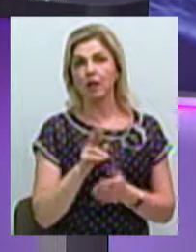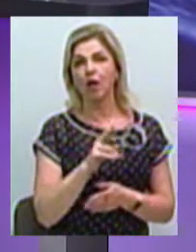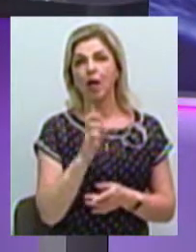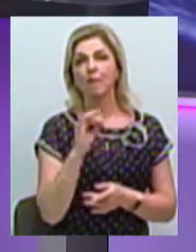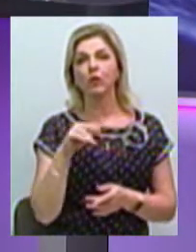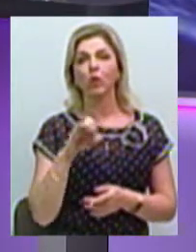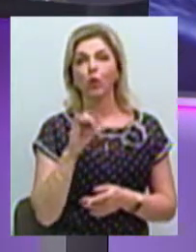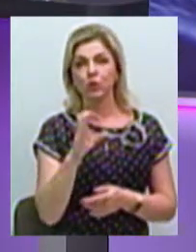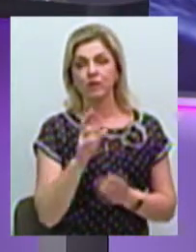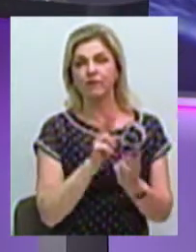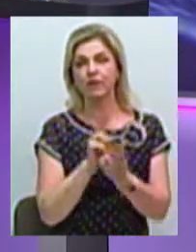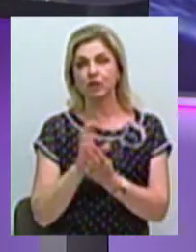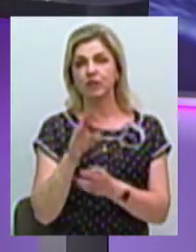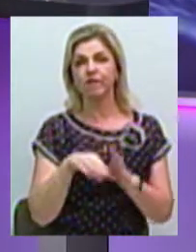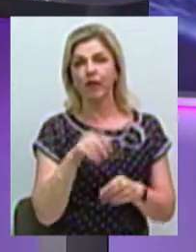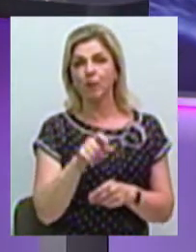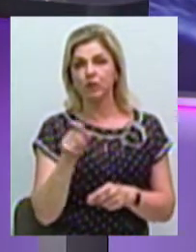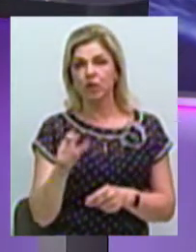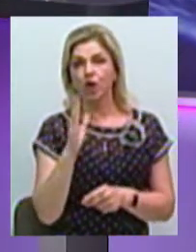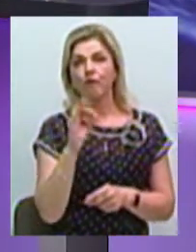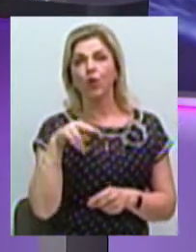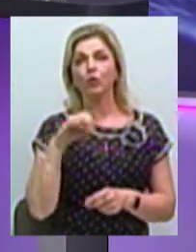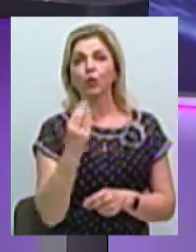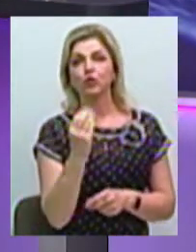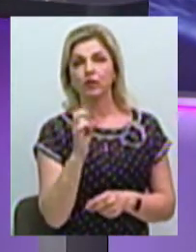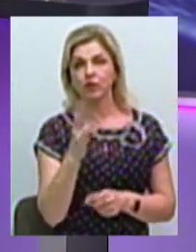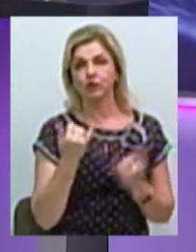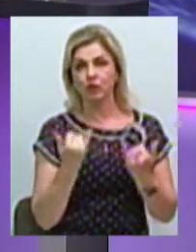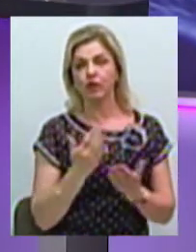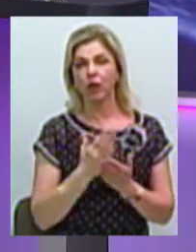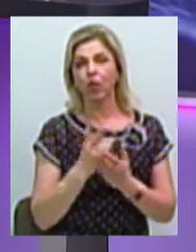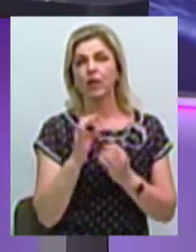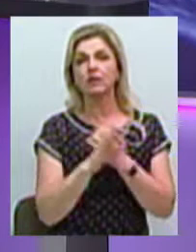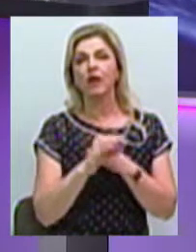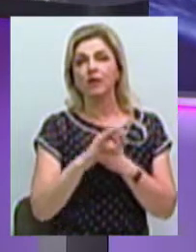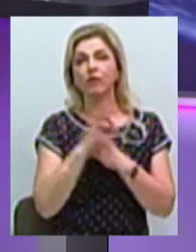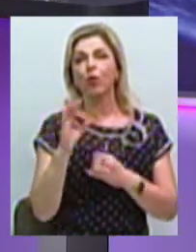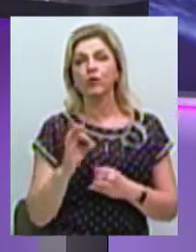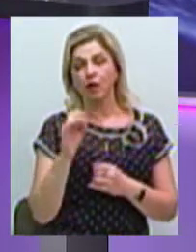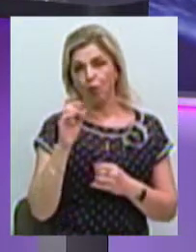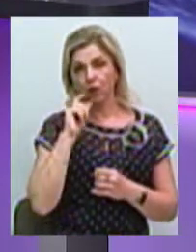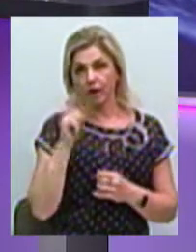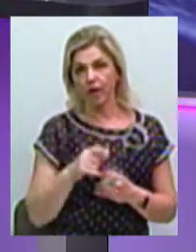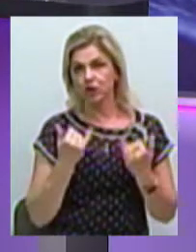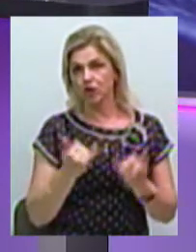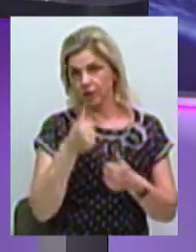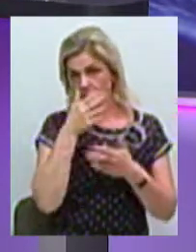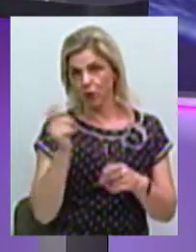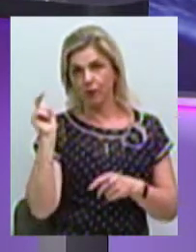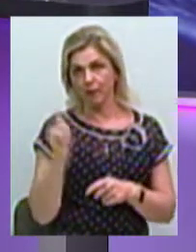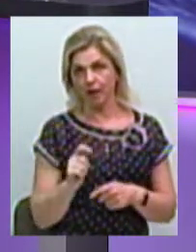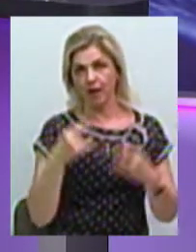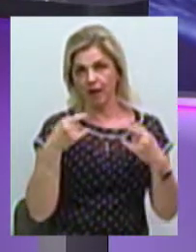Білоус зустрічається з виборцями. Сергій Волошин зараз знаходиться на сході України, тому фізично не може приїхати в нашу студію, на наш